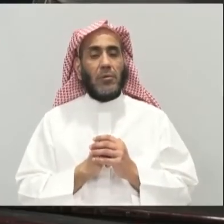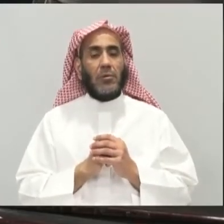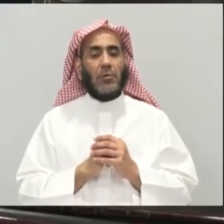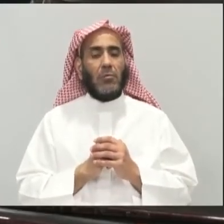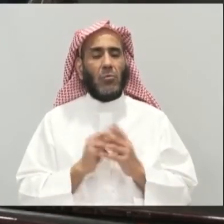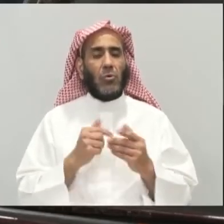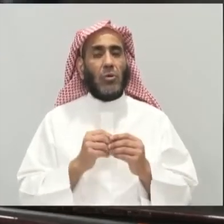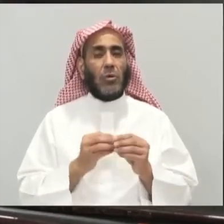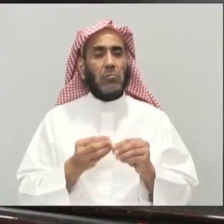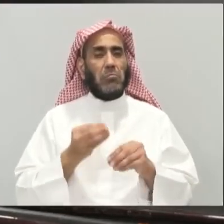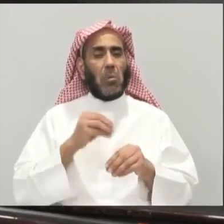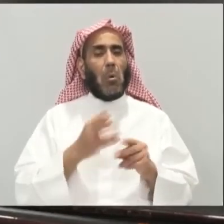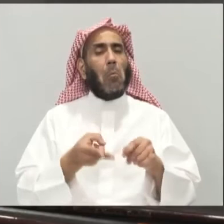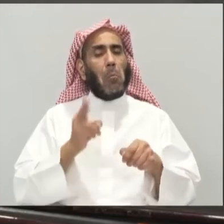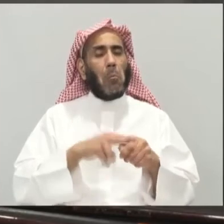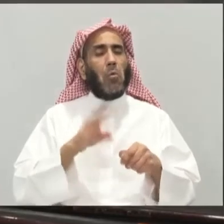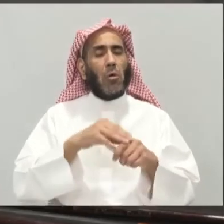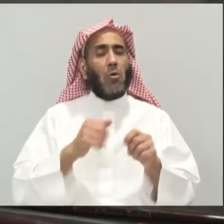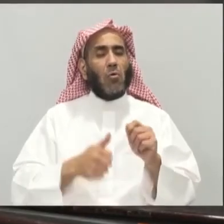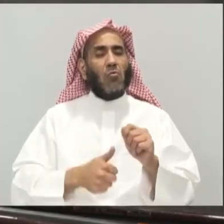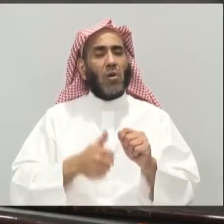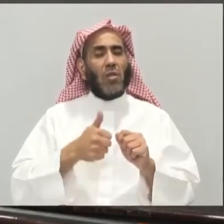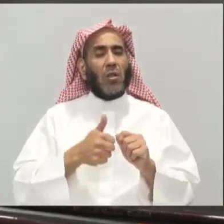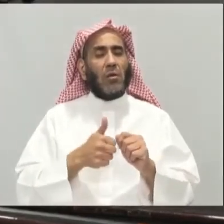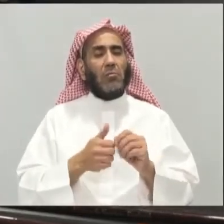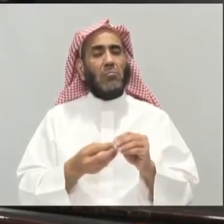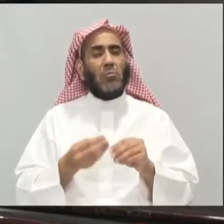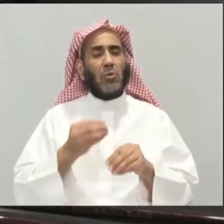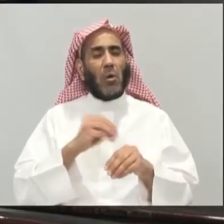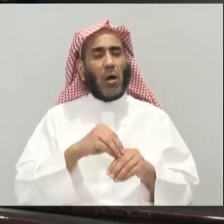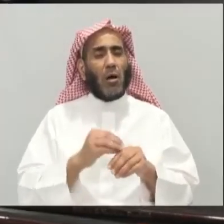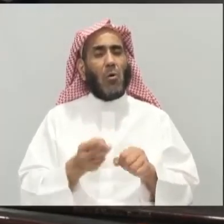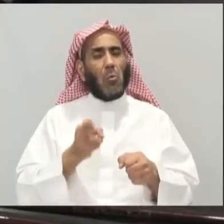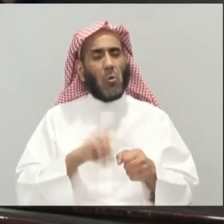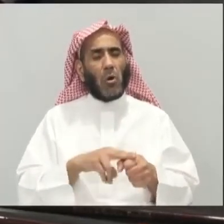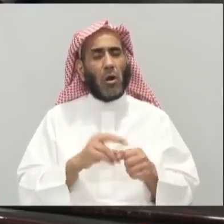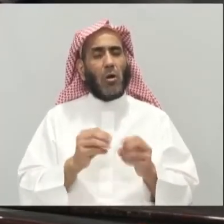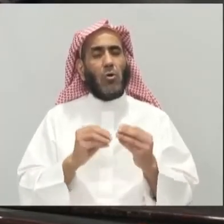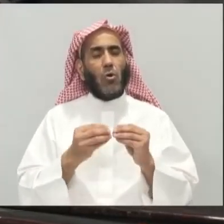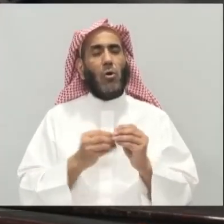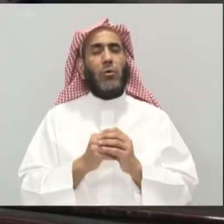ممكن اعطيها طبقه ثانيه ويفضل طبقه اخرى اللون